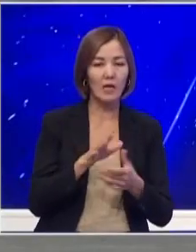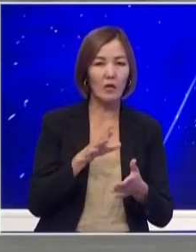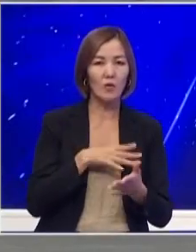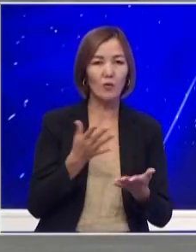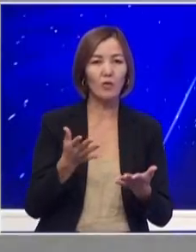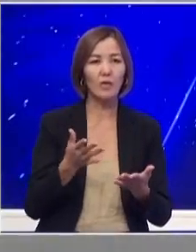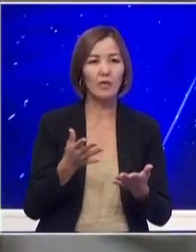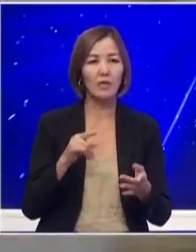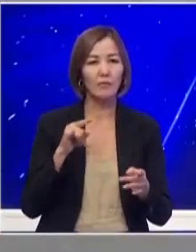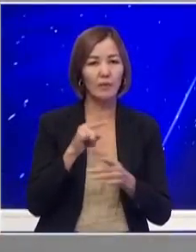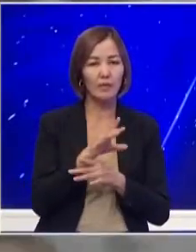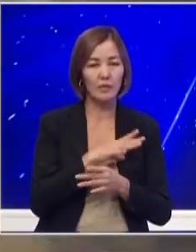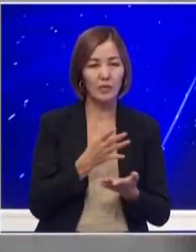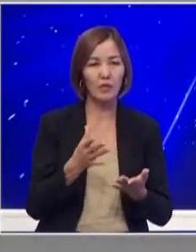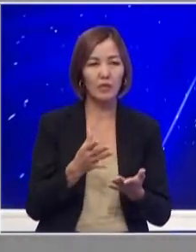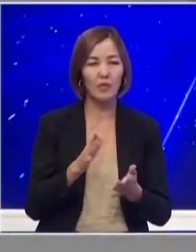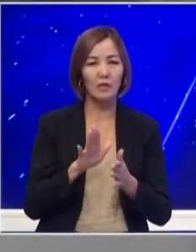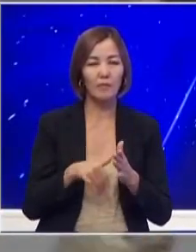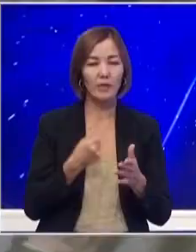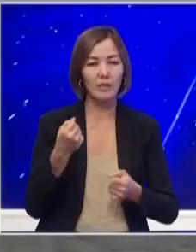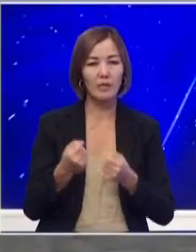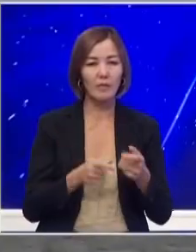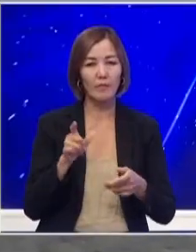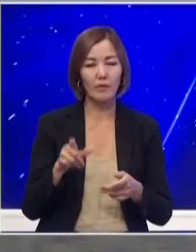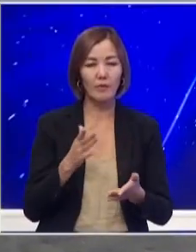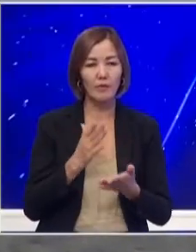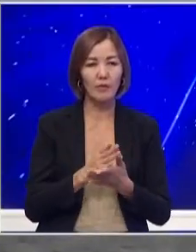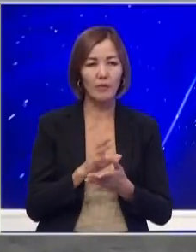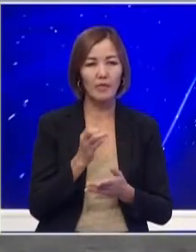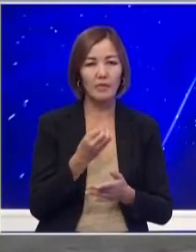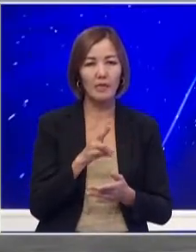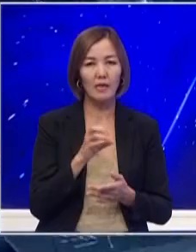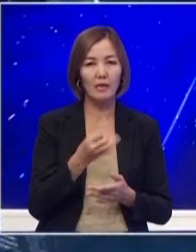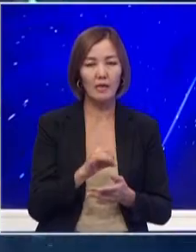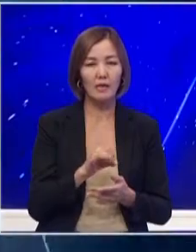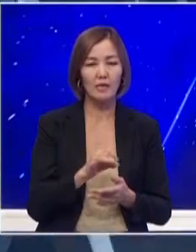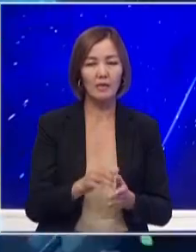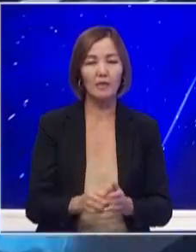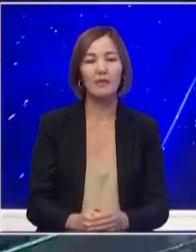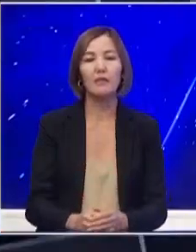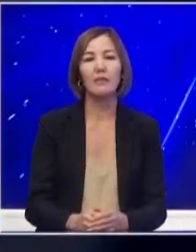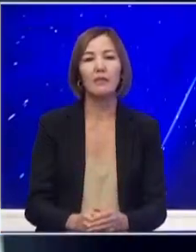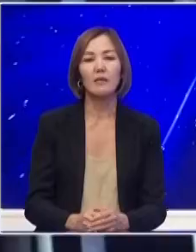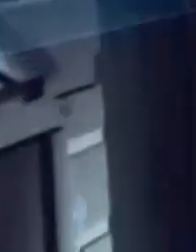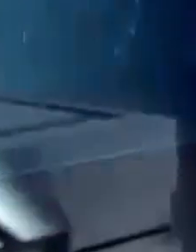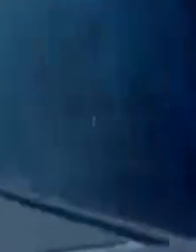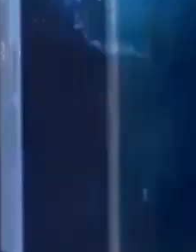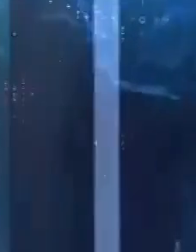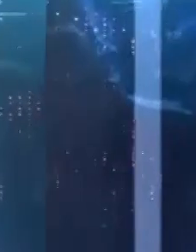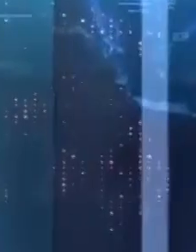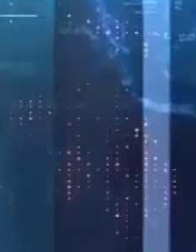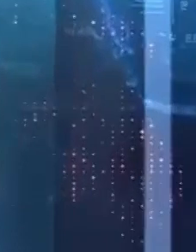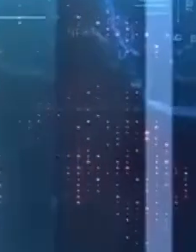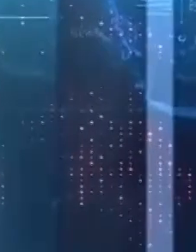самолеты Су-30 СМ и беспилотный летательный аппарат Skylark OneLex. Жандос Назарбаев, телеканал ЖТСУ, при